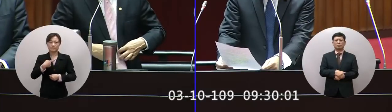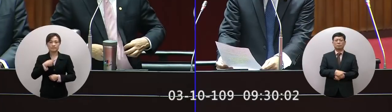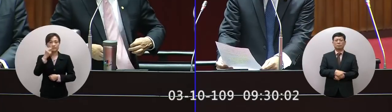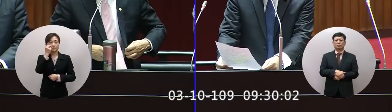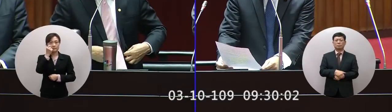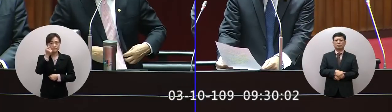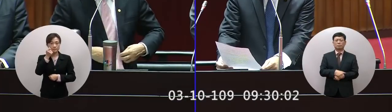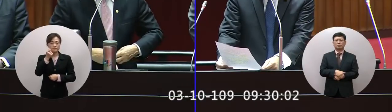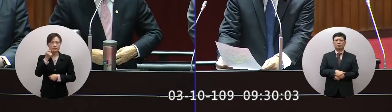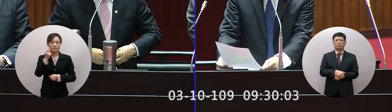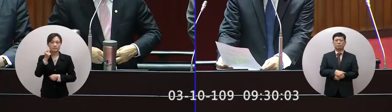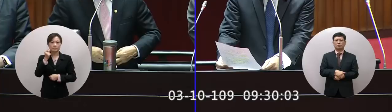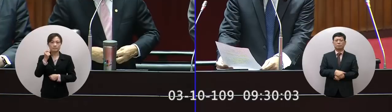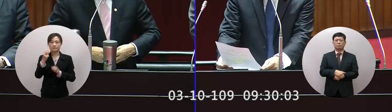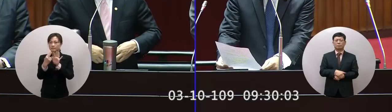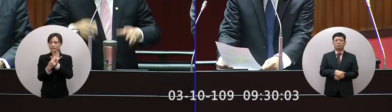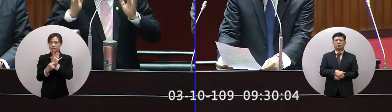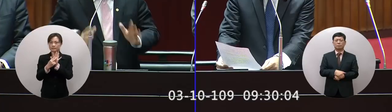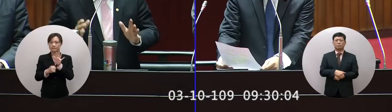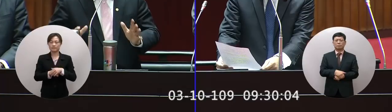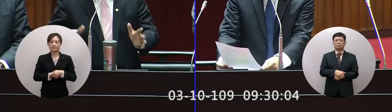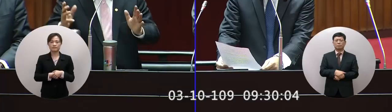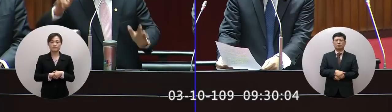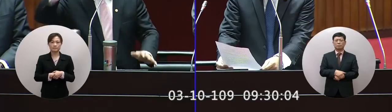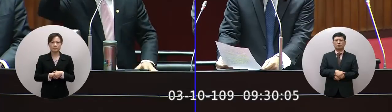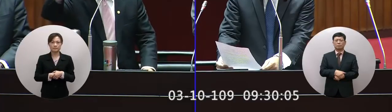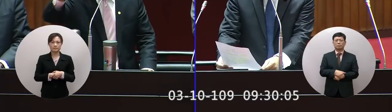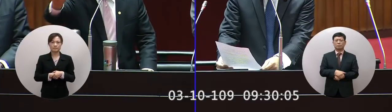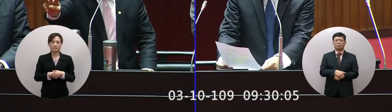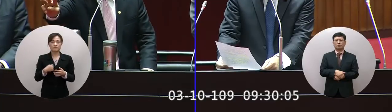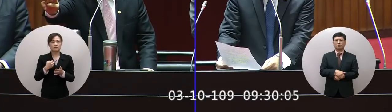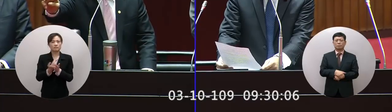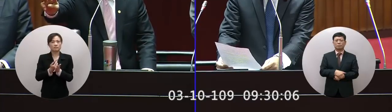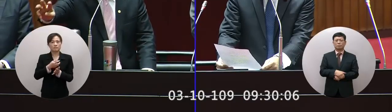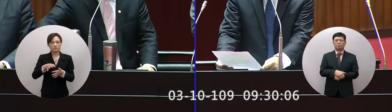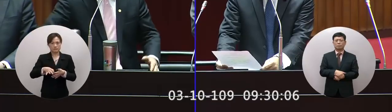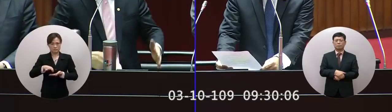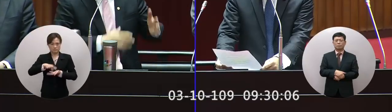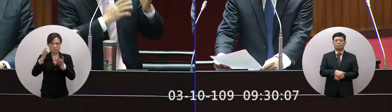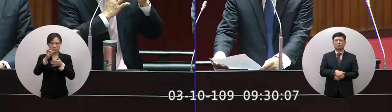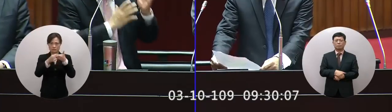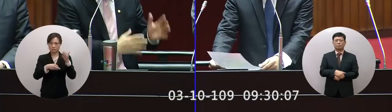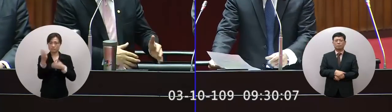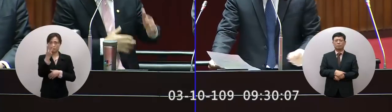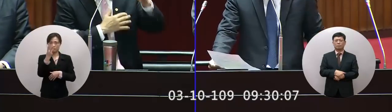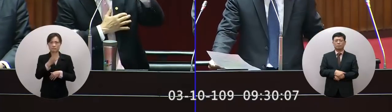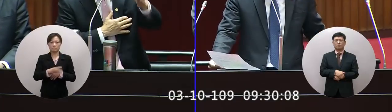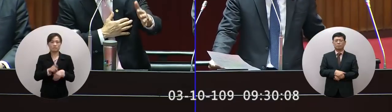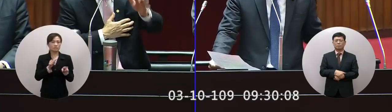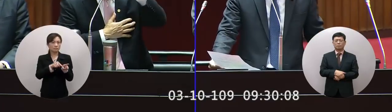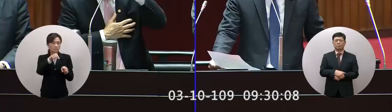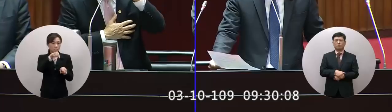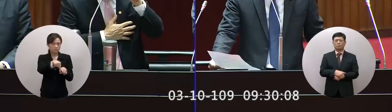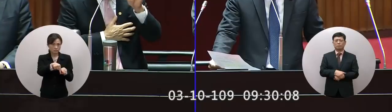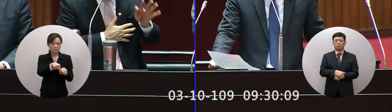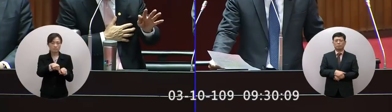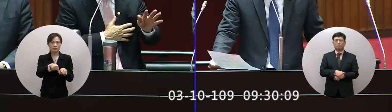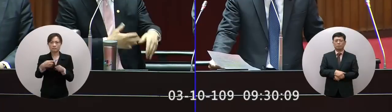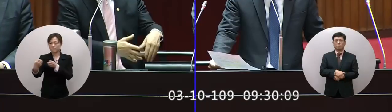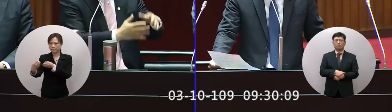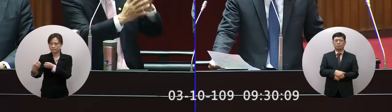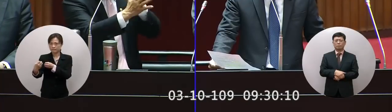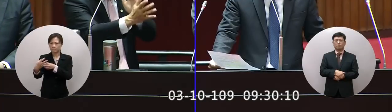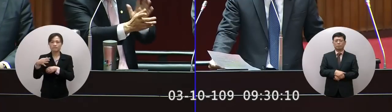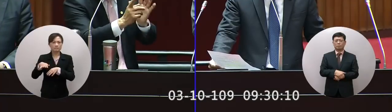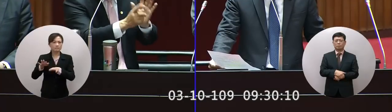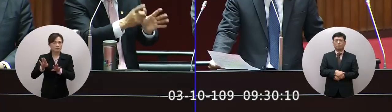别给委员说明的就是，我们一谈的就我刚才讲的3个原则，根据这3个原则在谈，已经有眉目